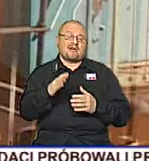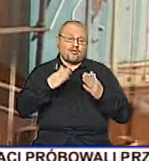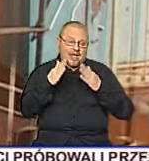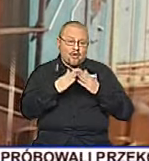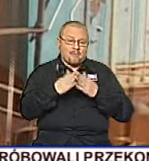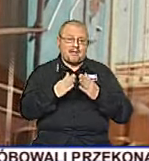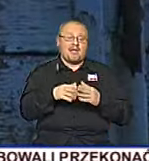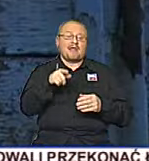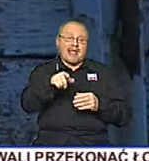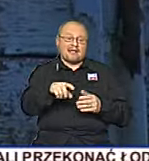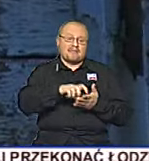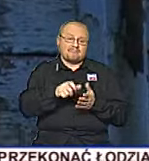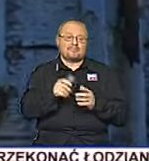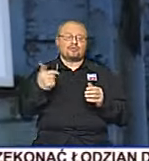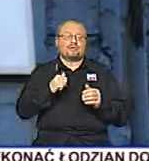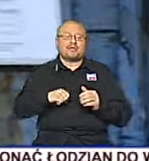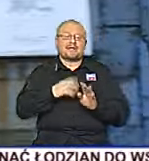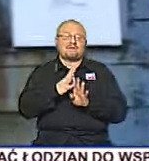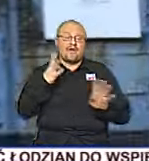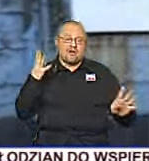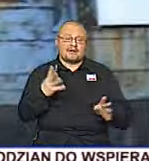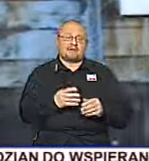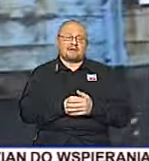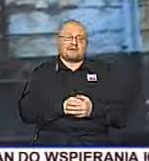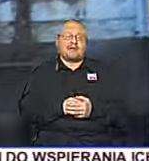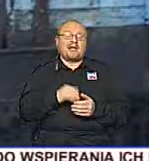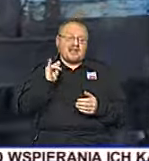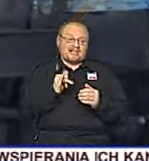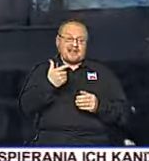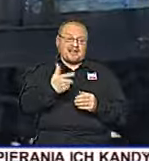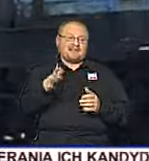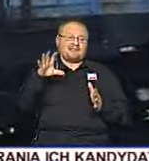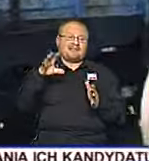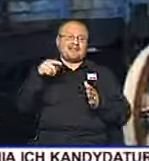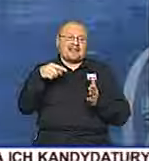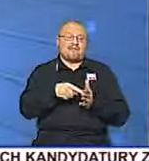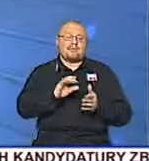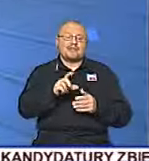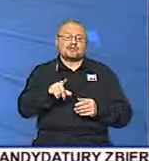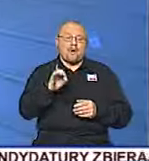więc czekać w kolejce, o ile wcześniej nie pokryje je doszczętnie rdza i nie trafią na zło.